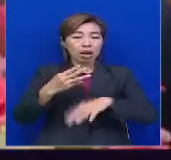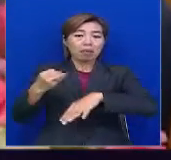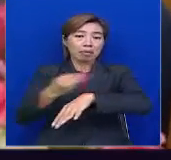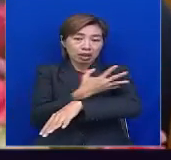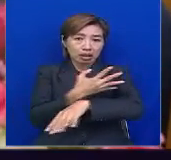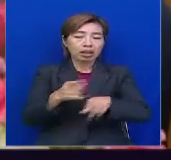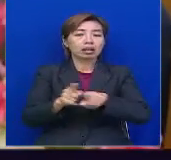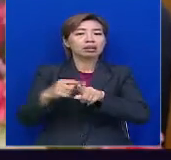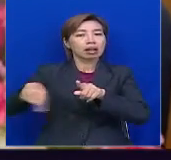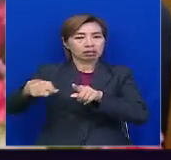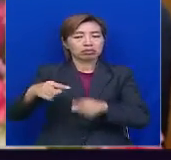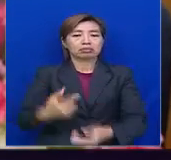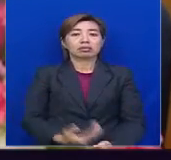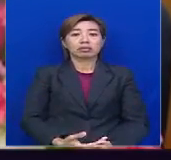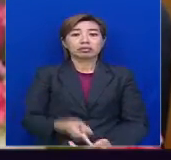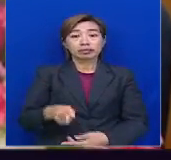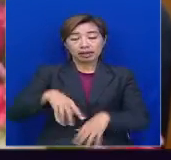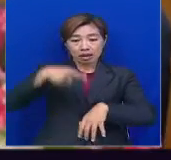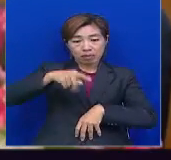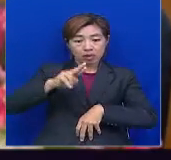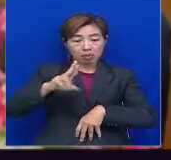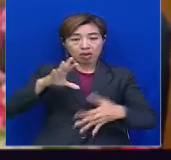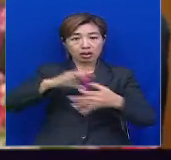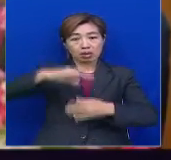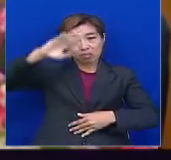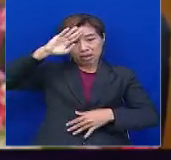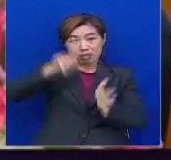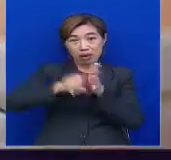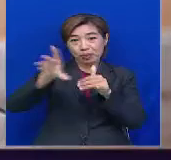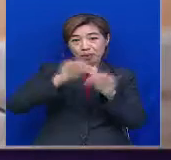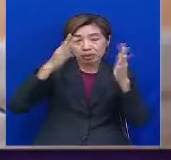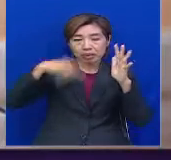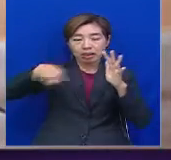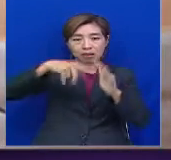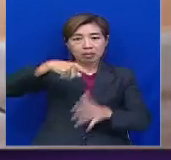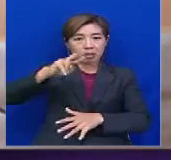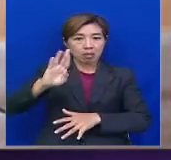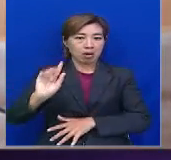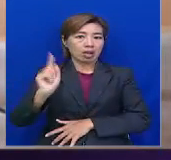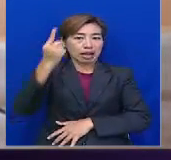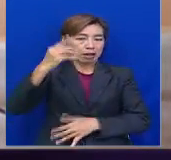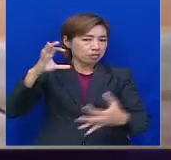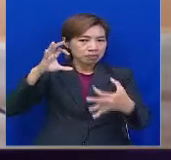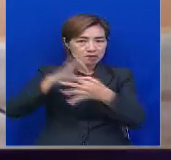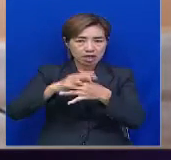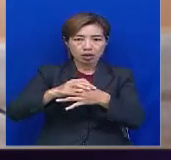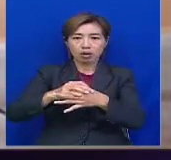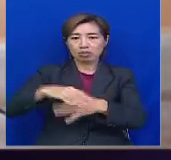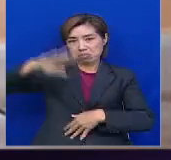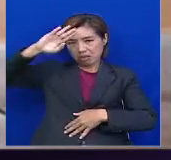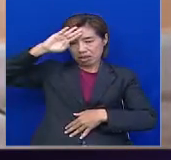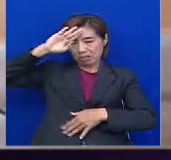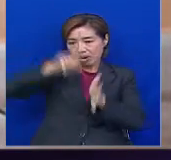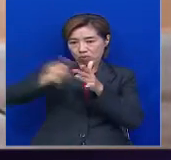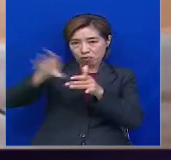อุดกั้นเรื้อรังทั้งนี้การจัดทำร่างพรบ.โรคไม่ติดต่อนี้เป็นฉบับแรกที่มีเนื้อหาเกี่ยวกับโรคไม่ติดต่อโดยตรงซึ่งจะมีส่วน